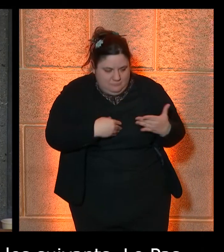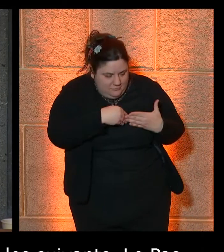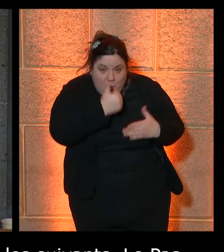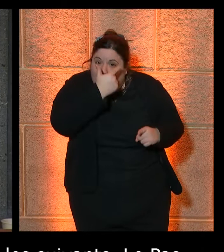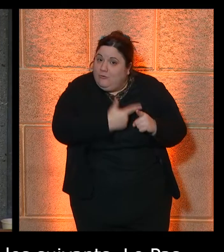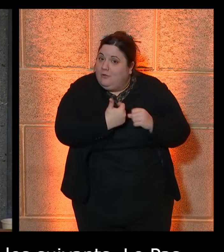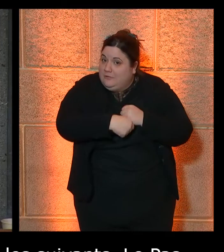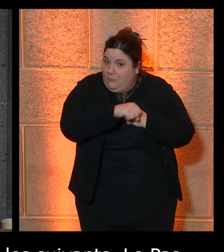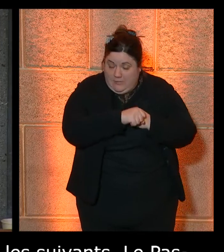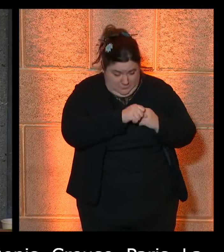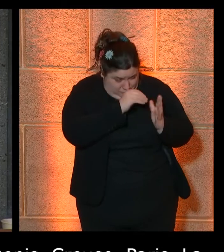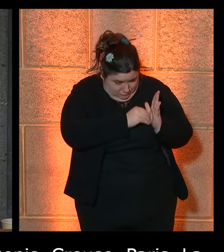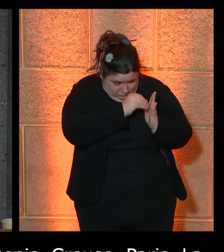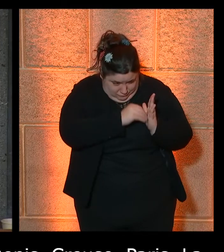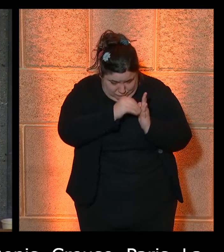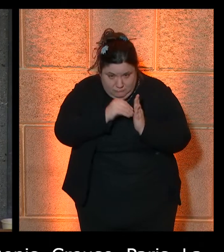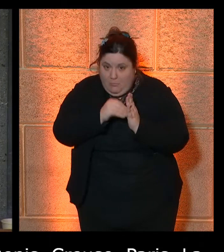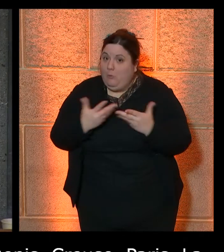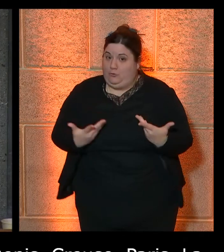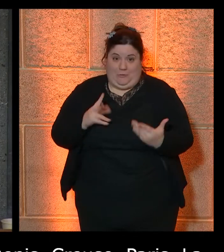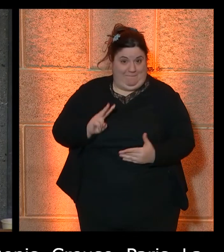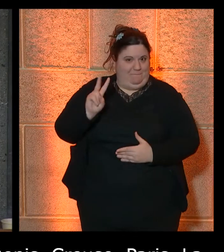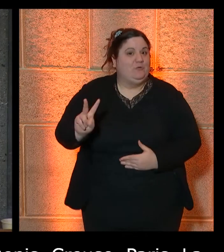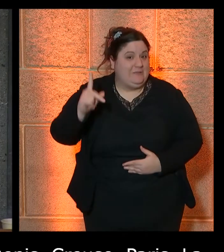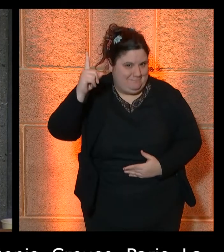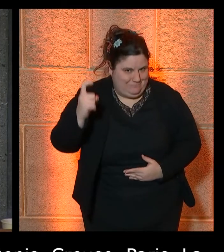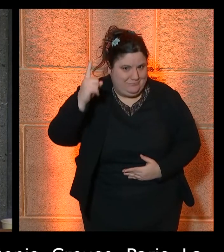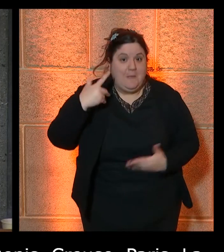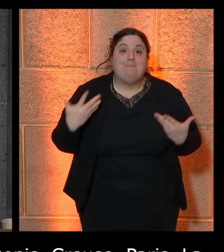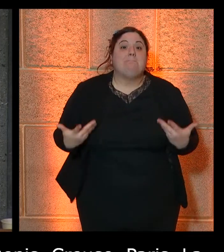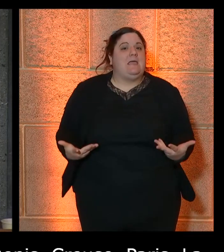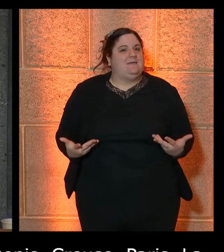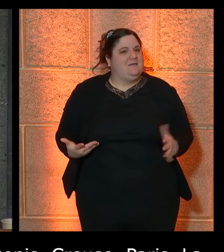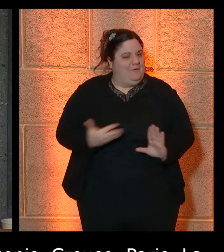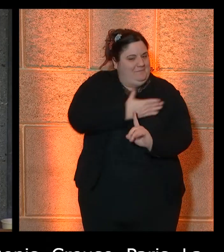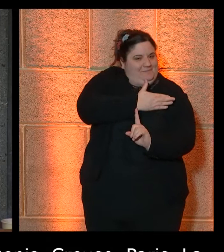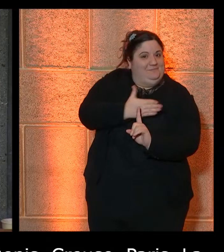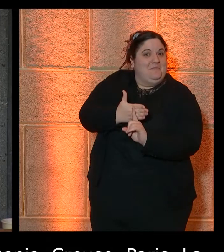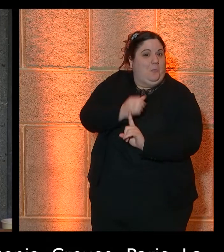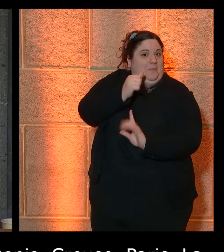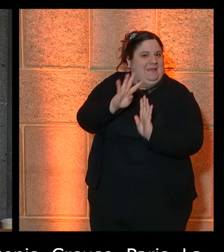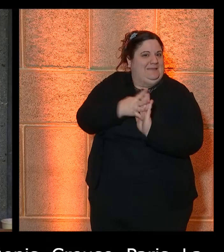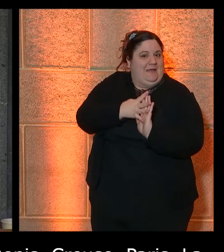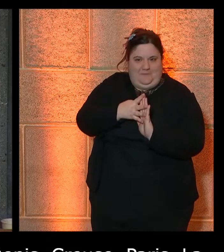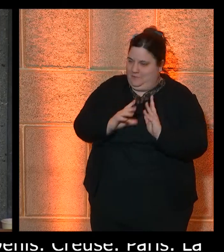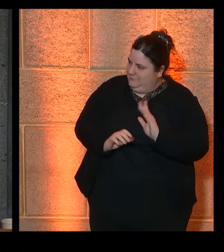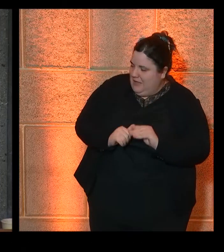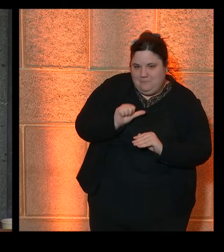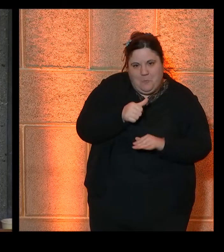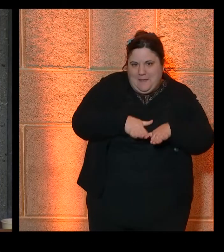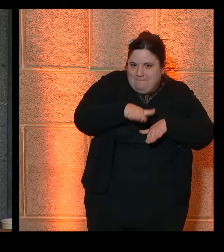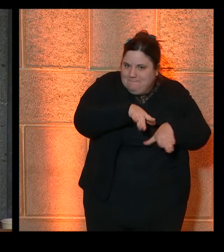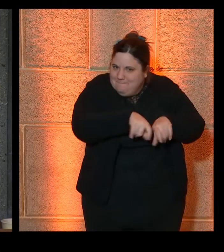hebdomadaires la semaine prochaine. Mais dès cette semaine, il y a un premier critère qui a fait l'objet